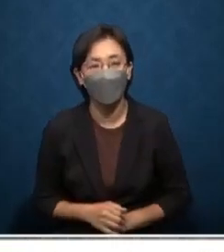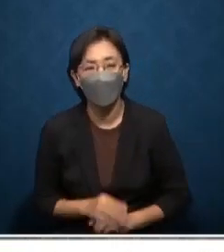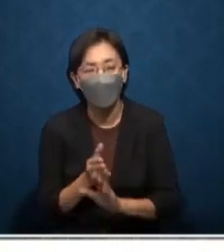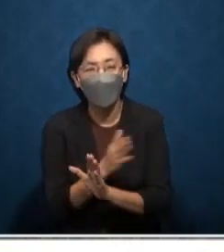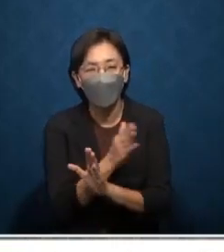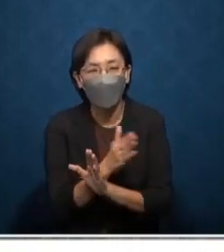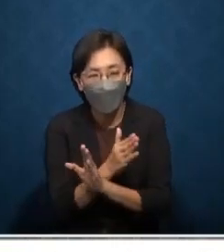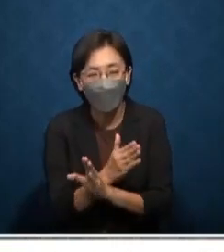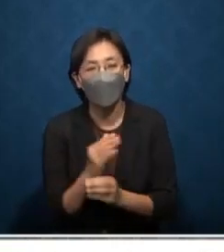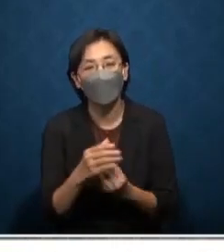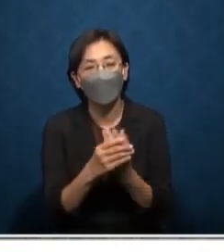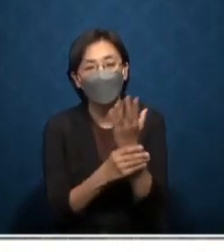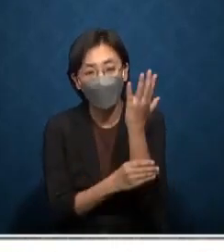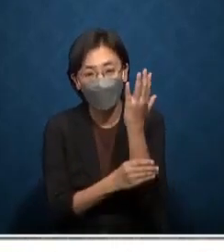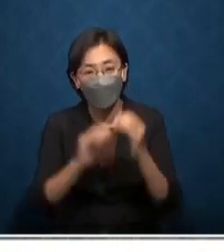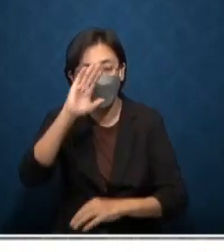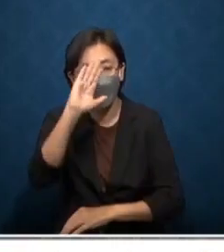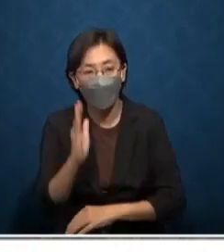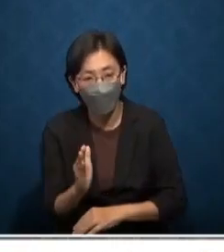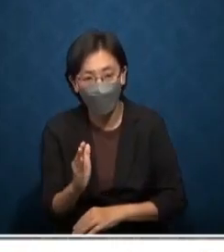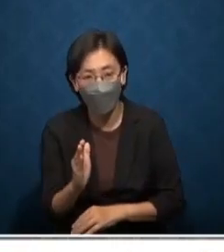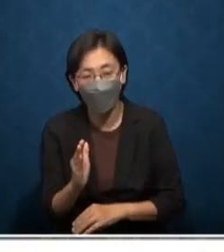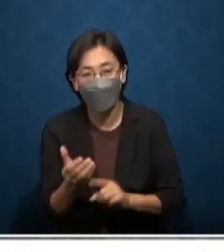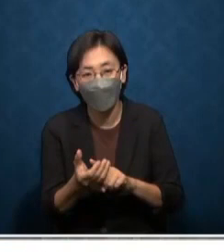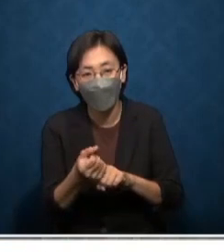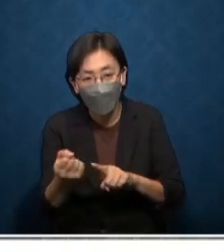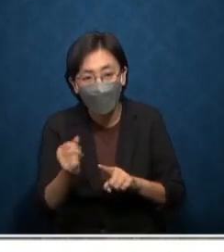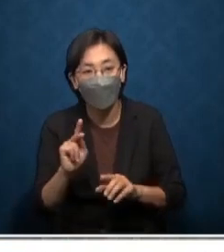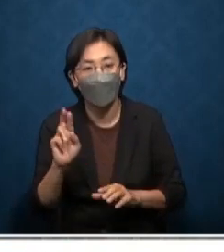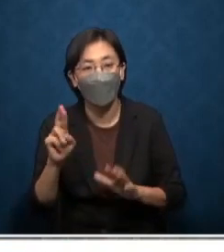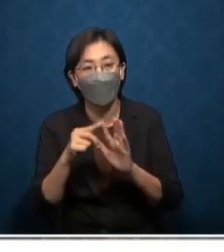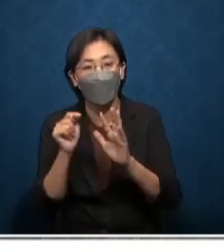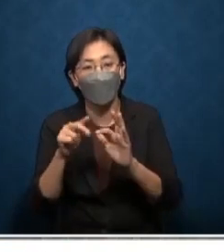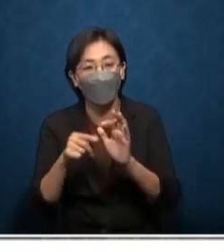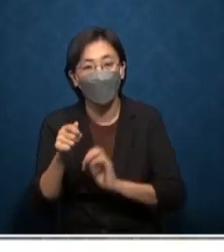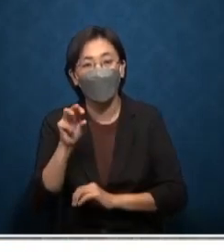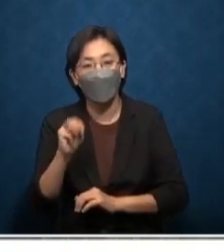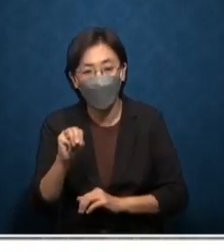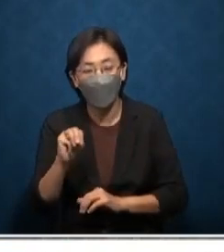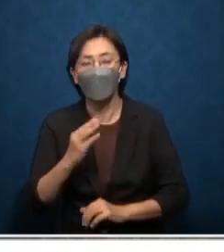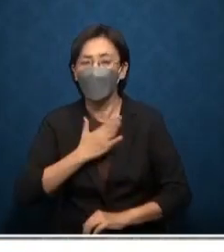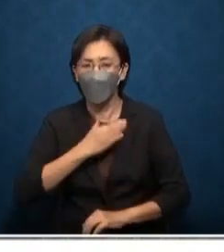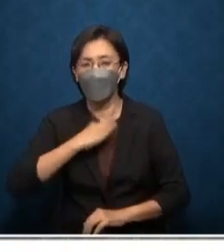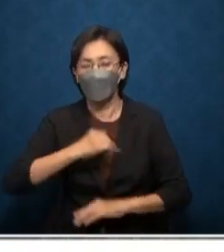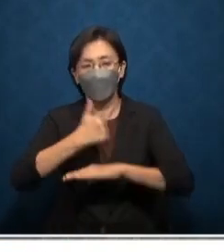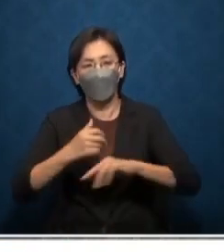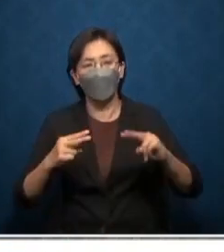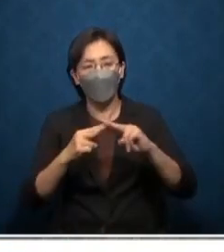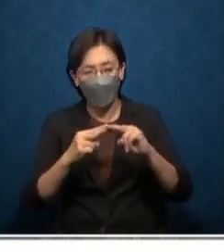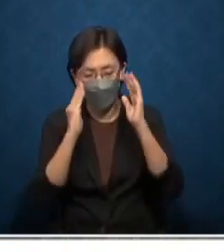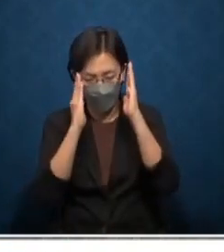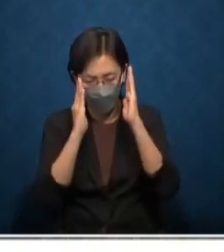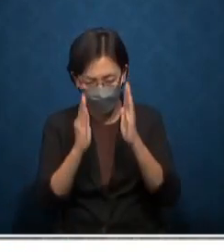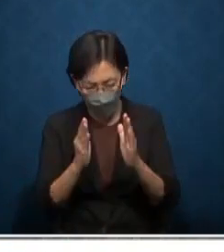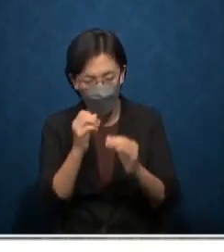เอาแ่พืชกระท่อมเรื่องเดียวเนี่ยผมก็ว่เป็รัฐมนรีที่ก้า้วก็ทุมเท แล้วกมีความ